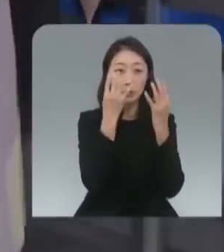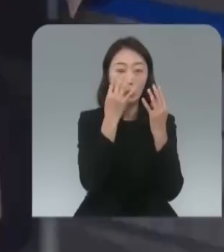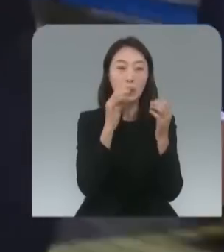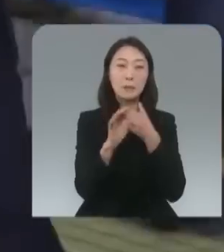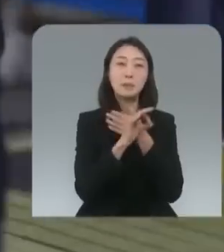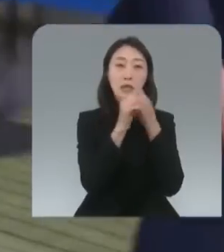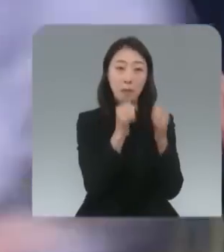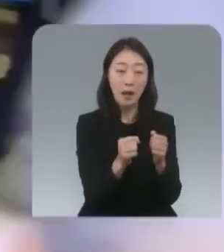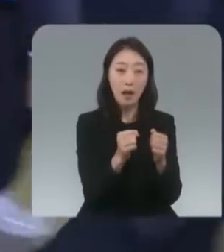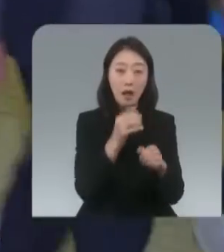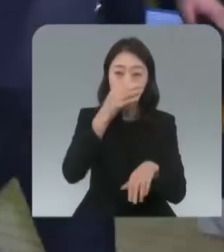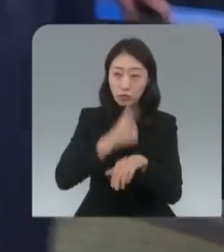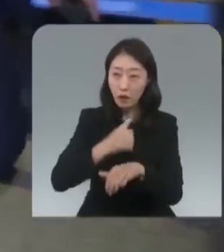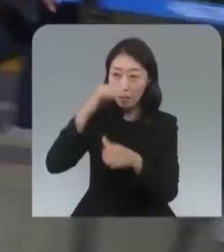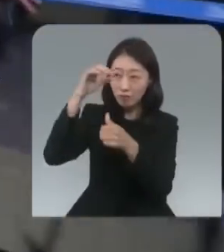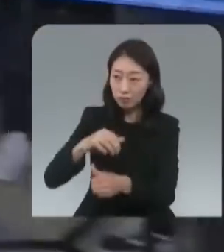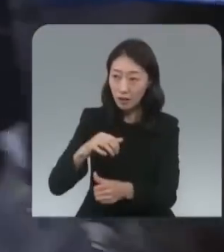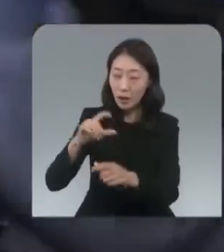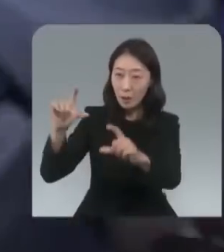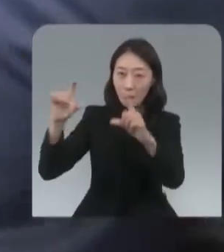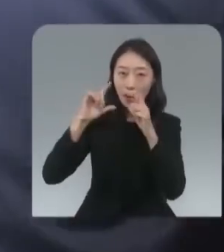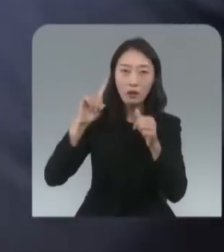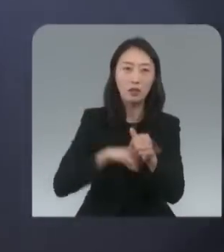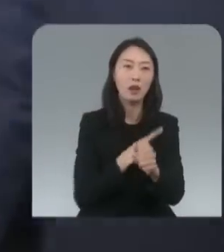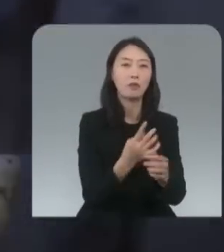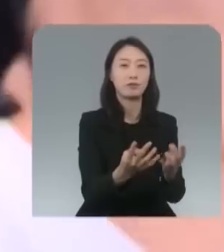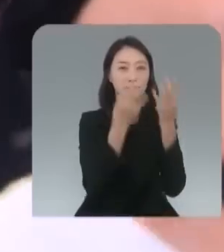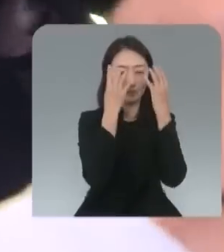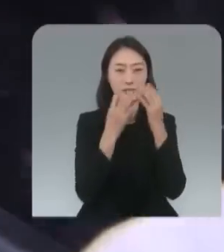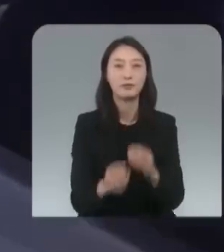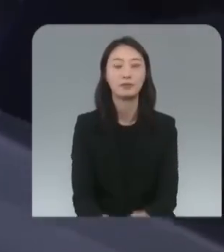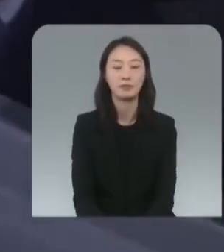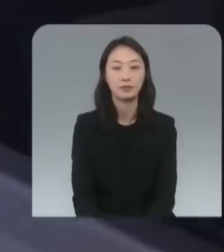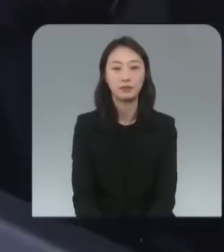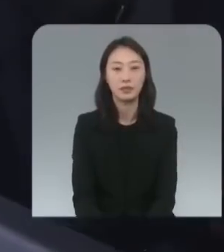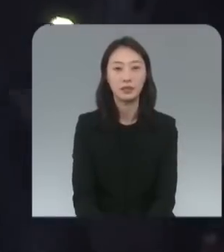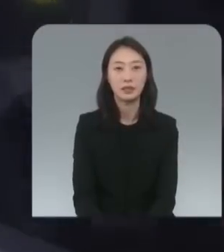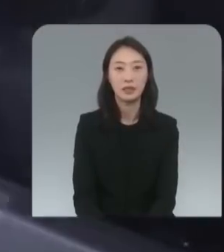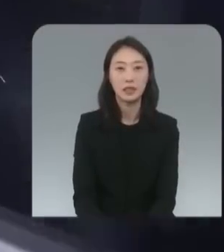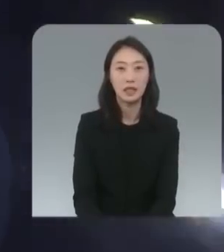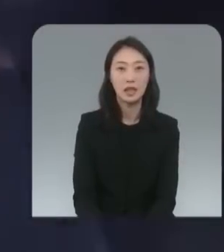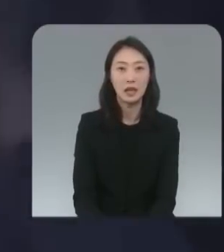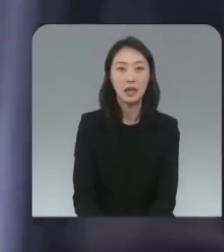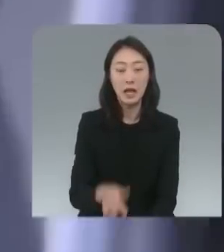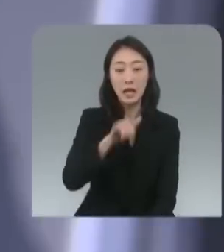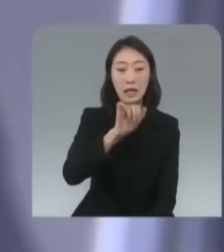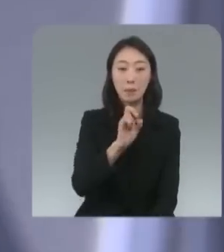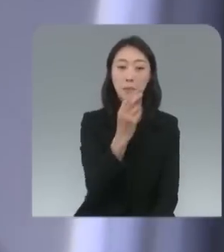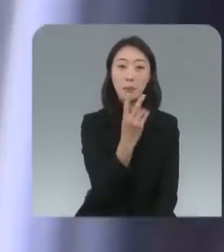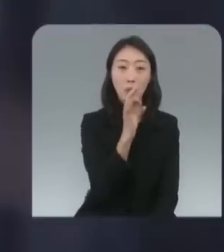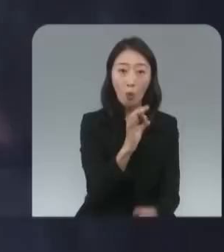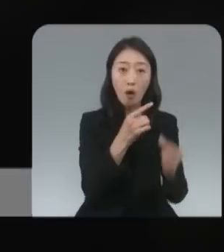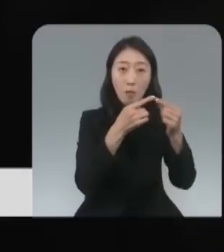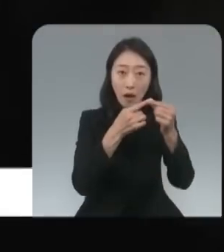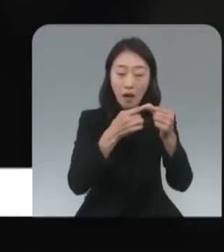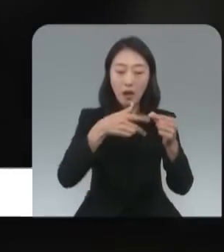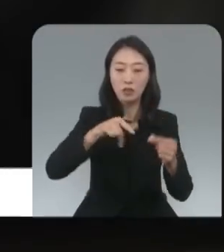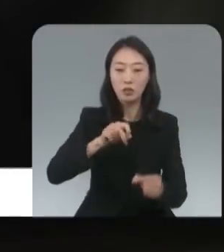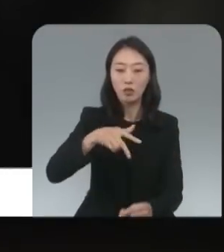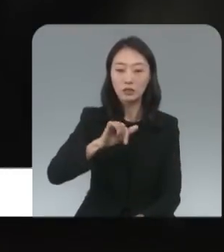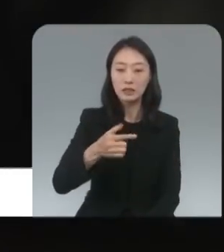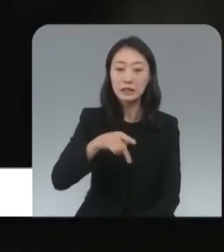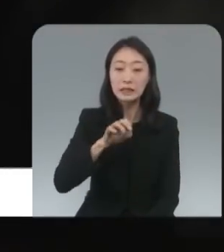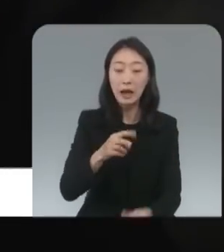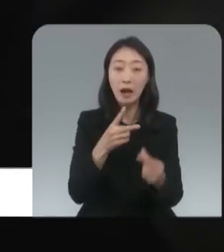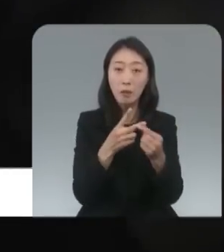수감됐습니다. 김용 민주연구원 부원장에 이어 최측근인 정 실장도 구속되면서 이재명 대표로 향하는